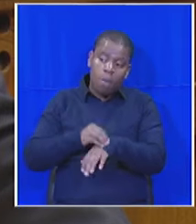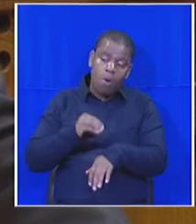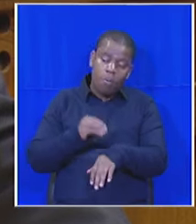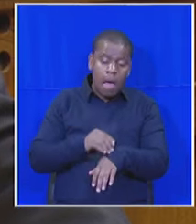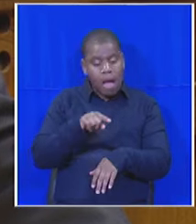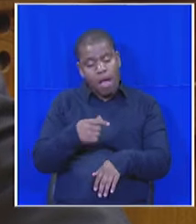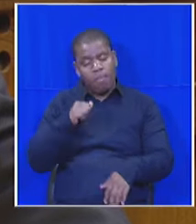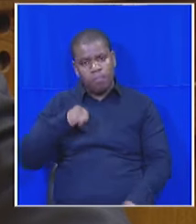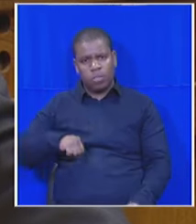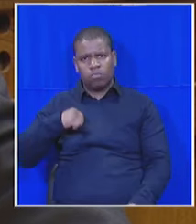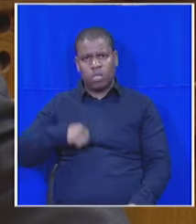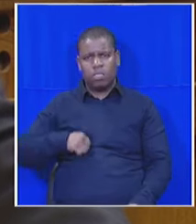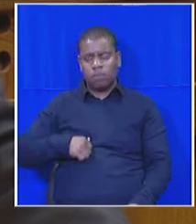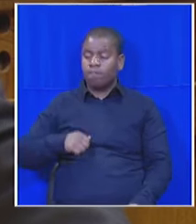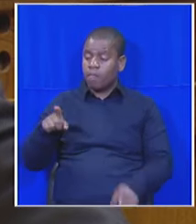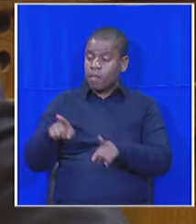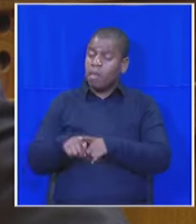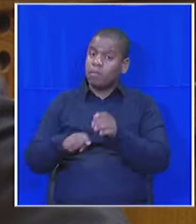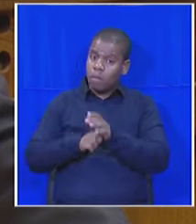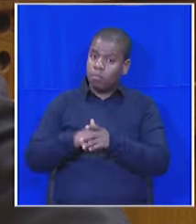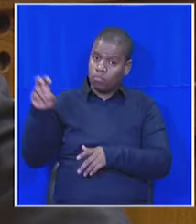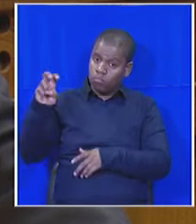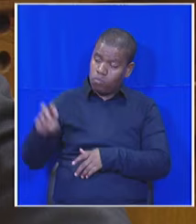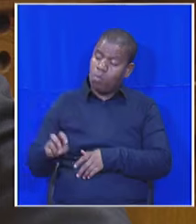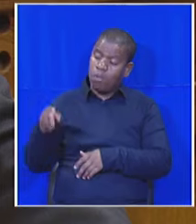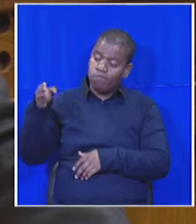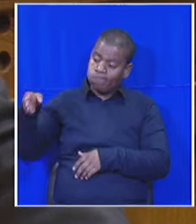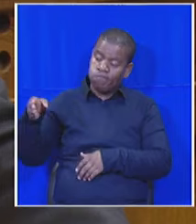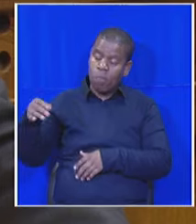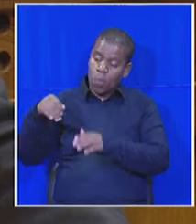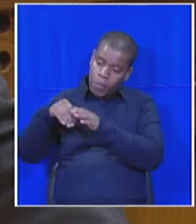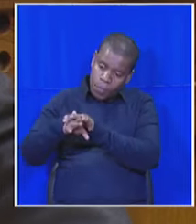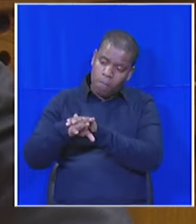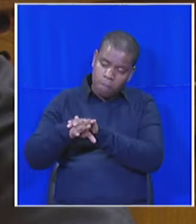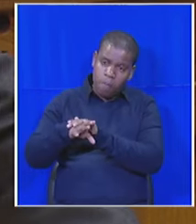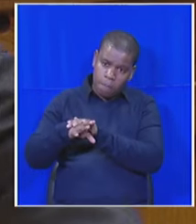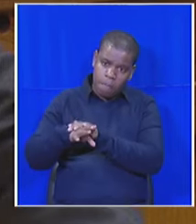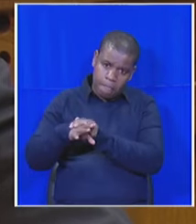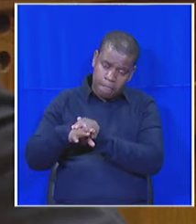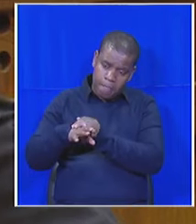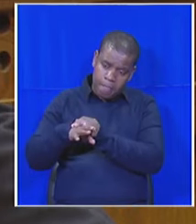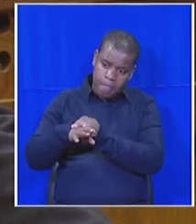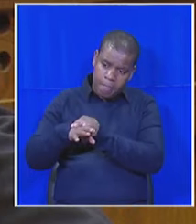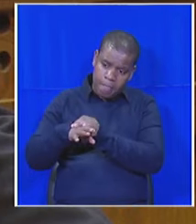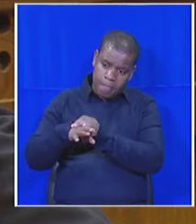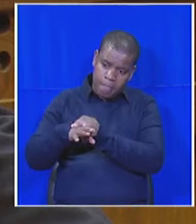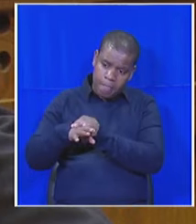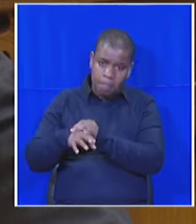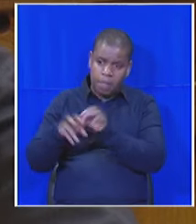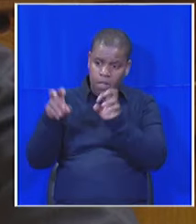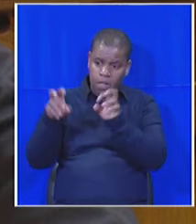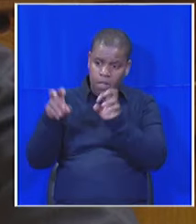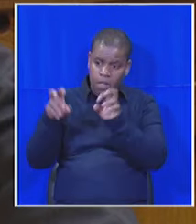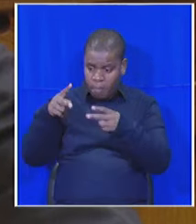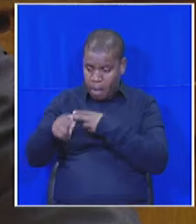na vore tree en die krag afsit omdat die rekenings nie betaal word nie. U het u begroting, agbare